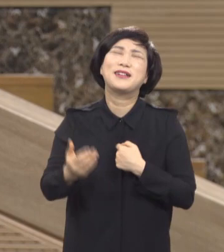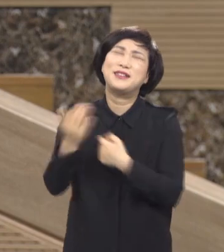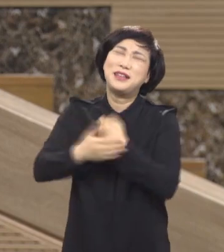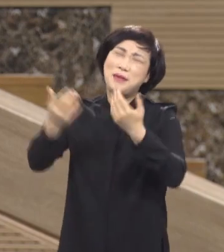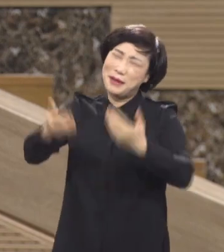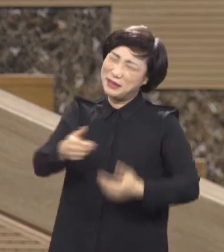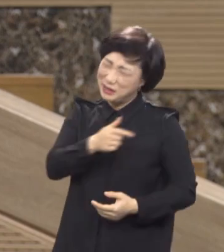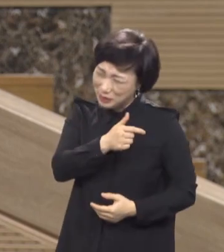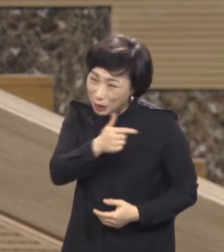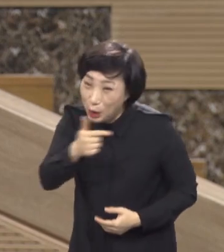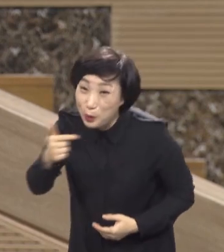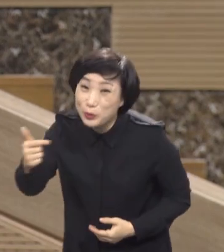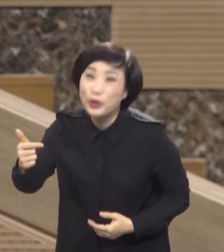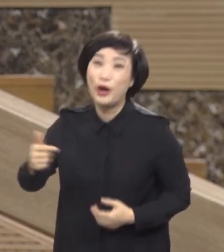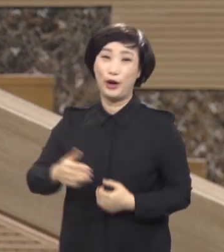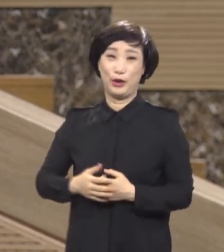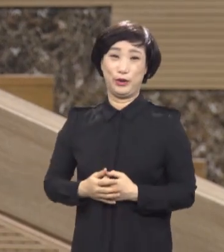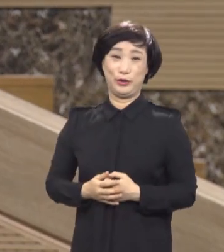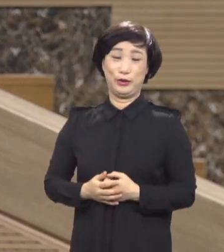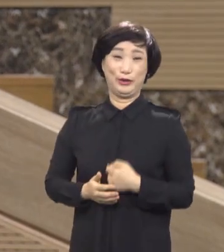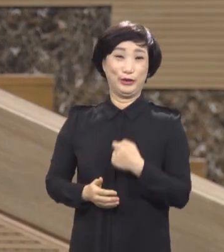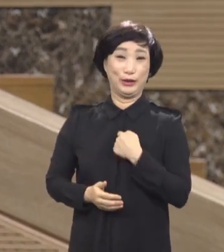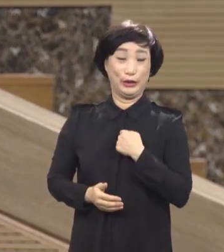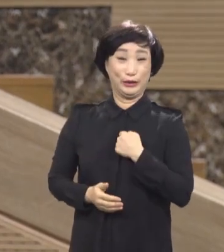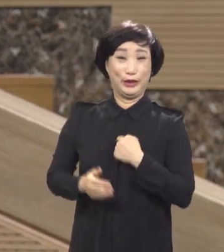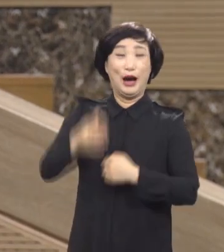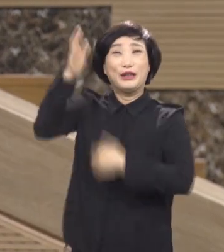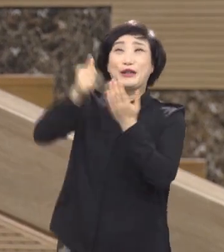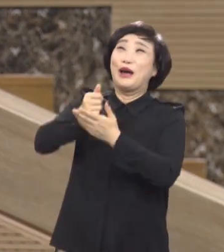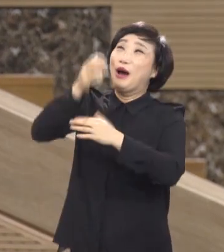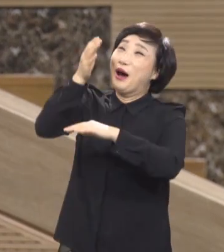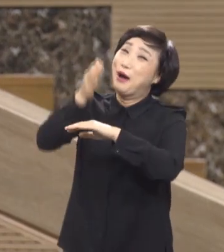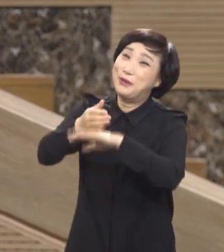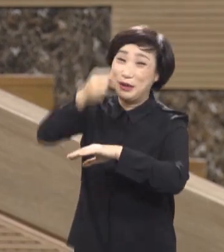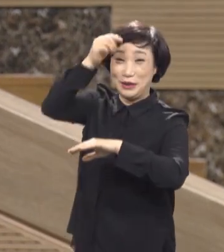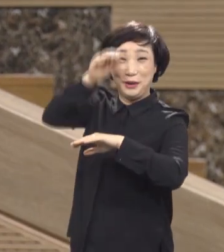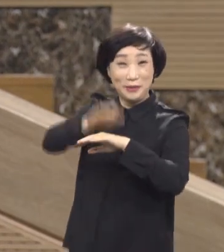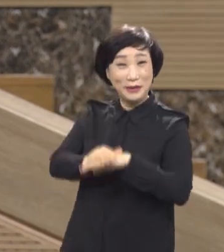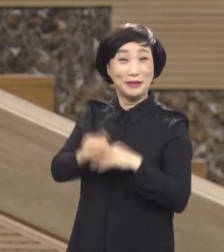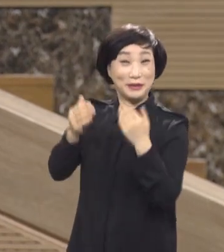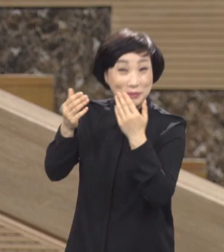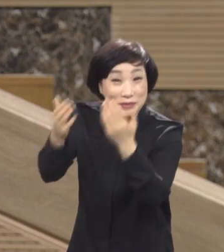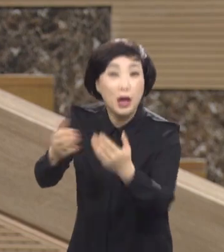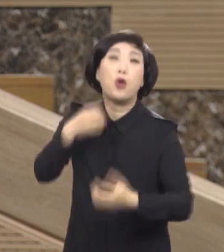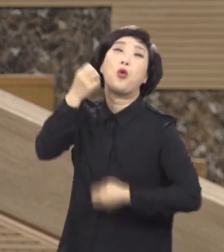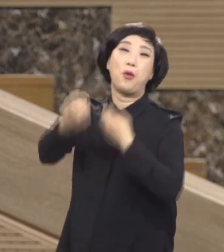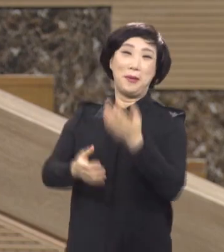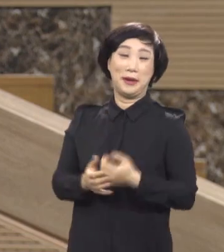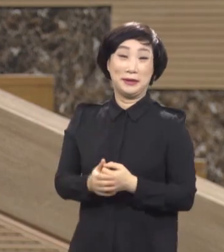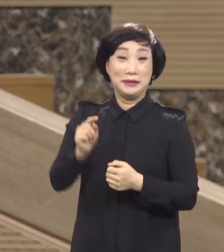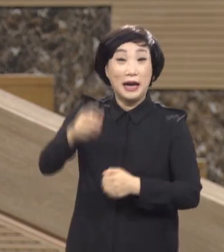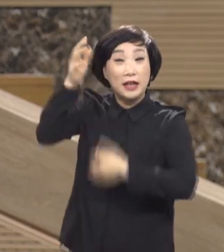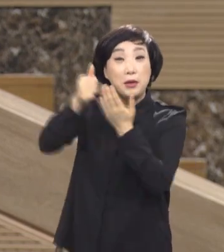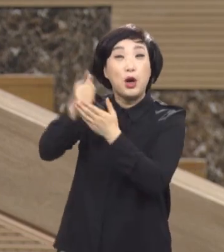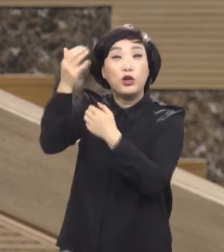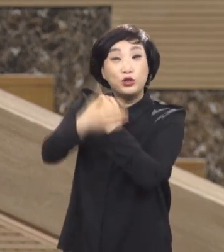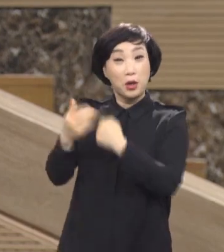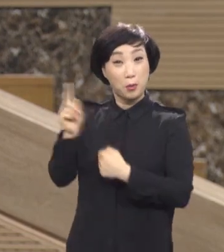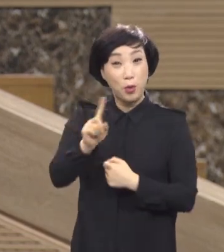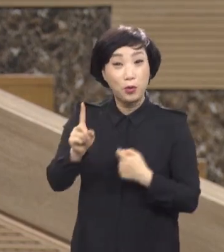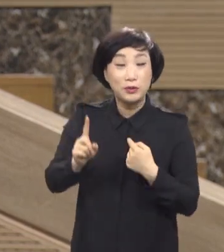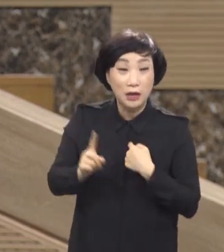은혜가 커요 나는 감사해서 예배드려요 그 은혜가 뭐냐